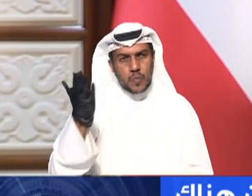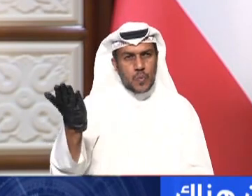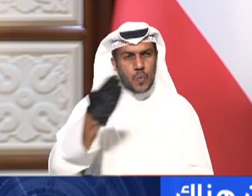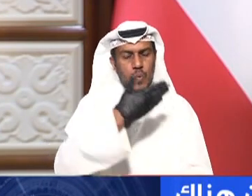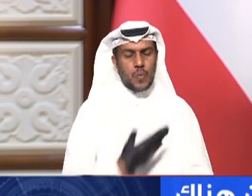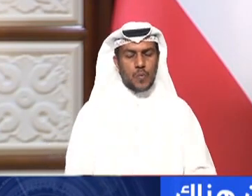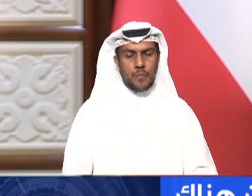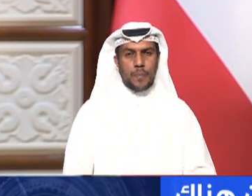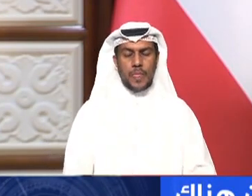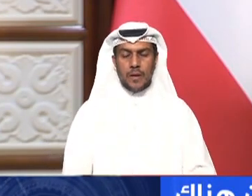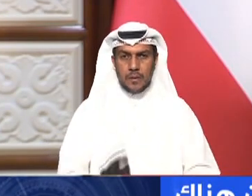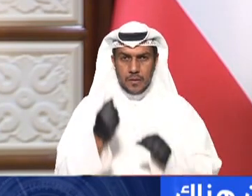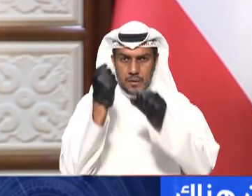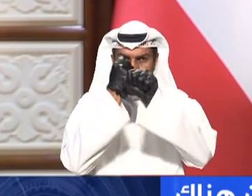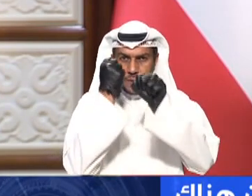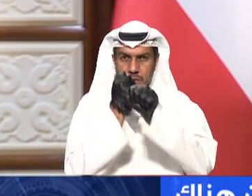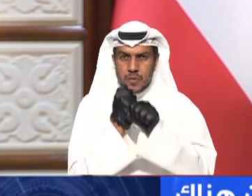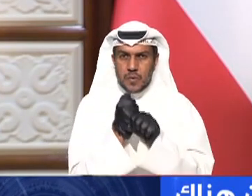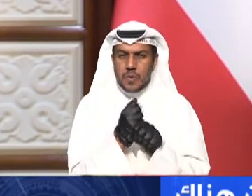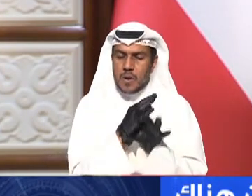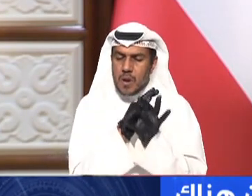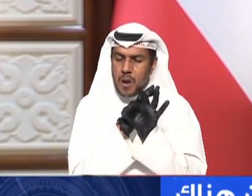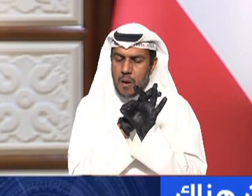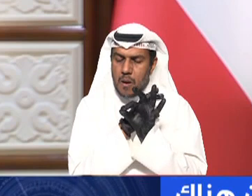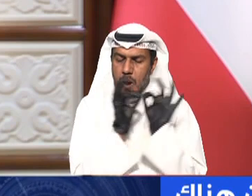أجهزتنا الحكومية في وسائل